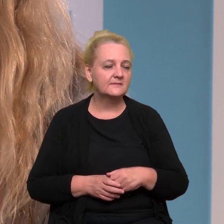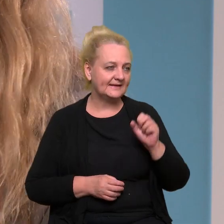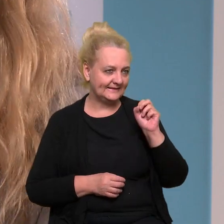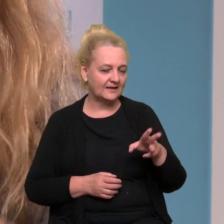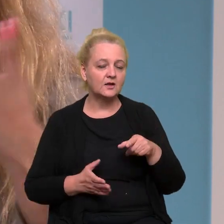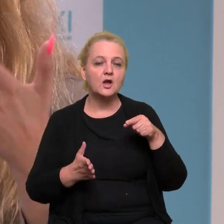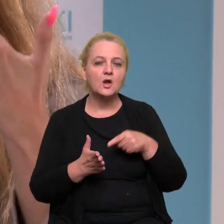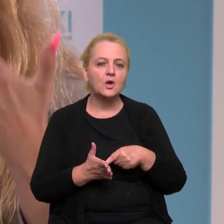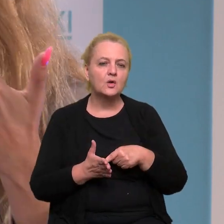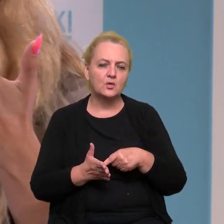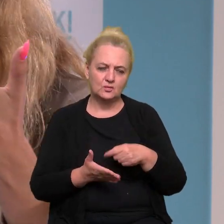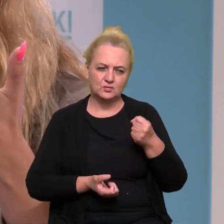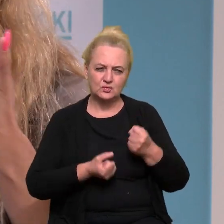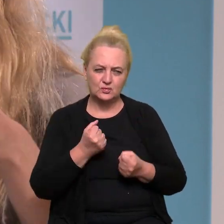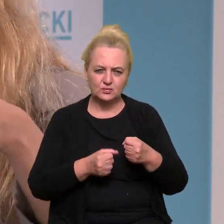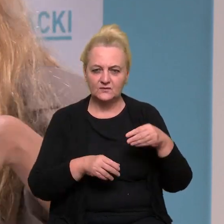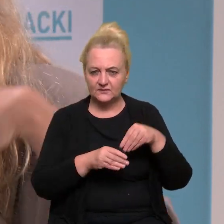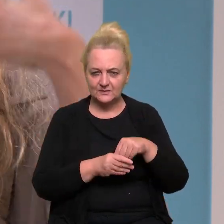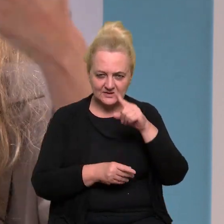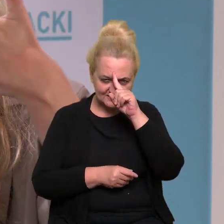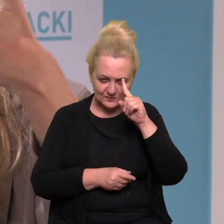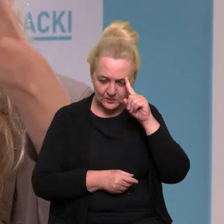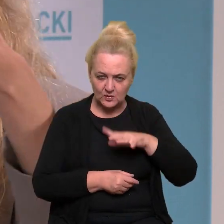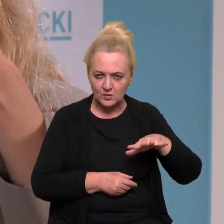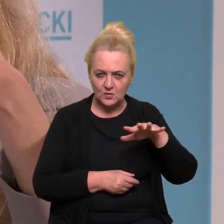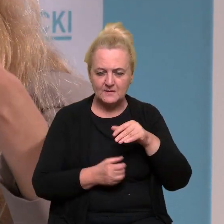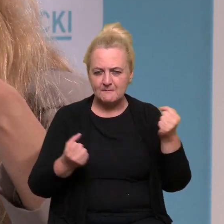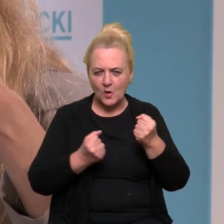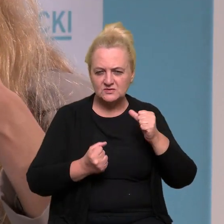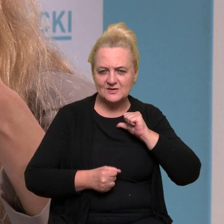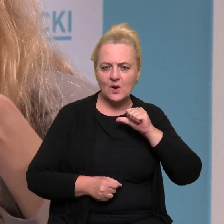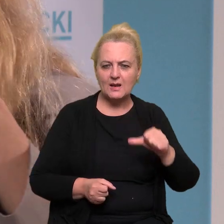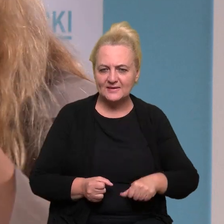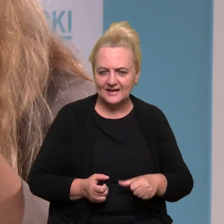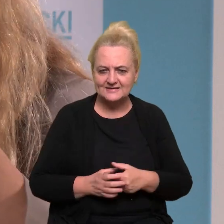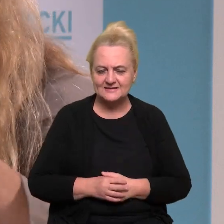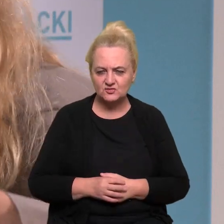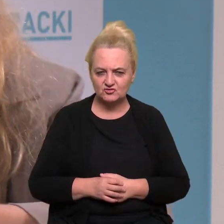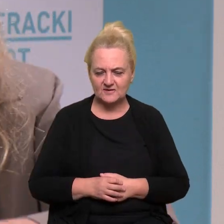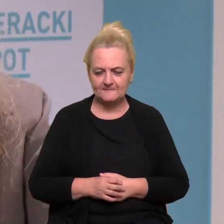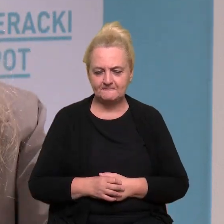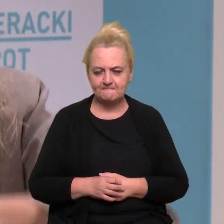Tak, ale jest bardzo trudno w takim społeczeństwie tak skapitalizowanym.